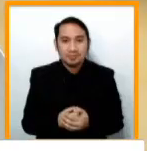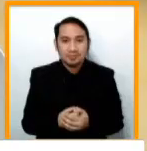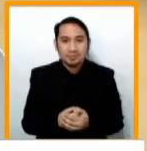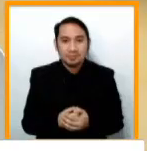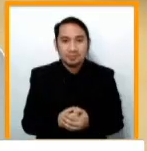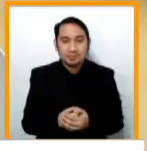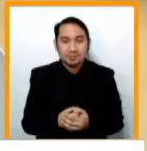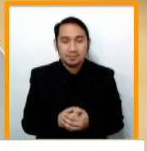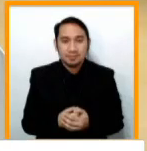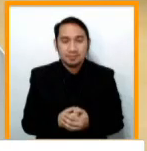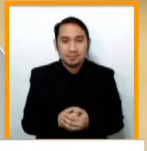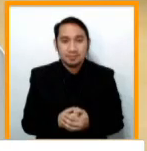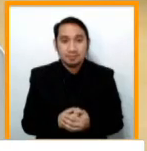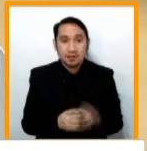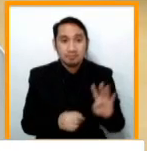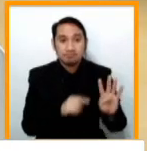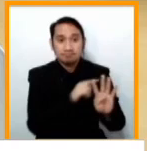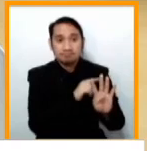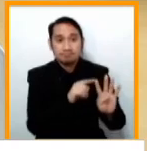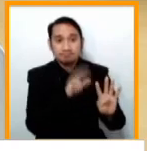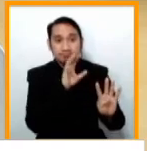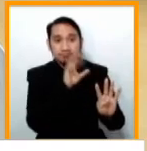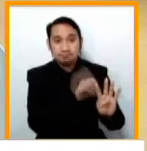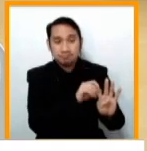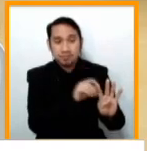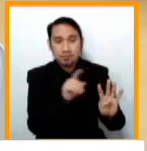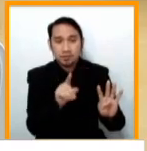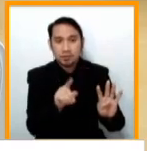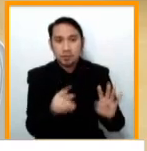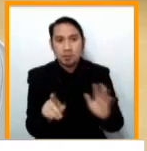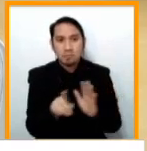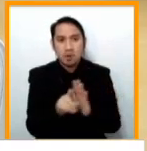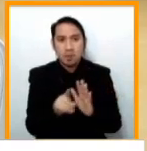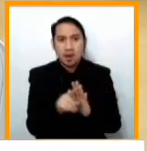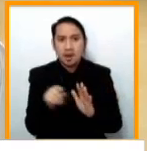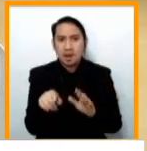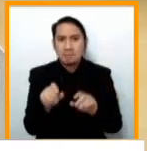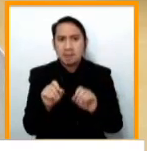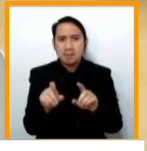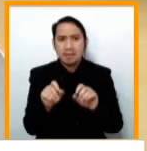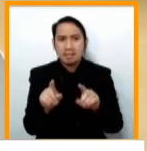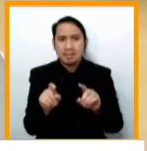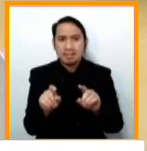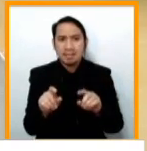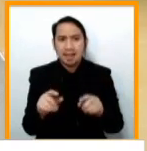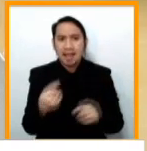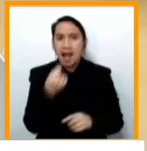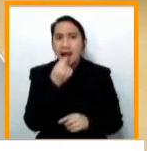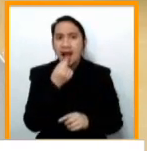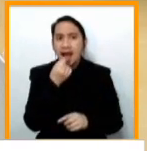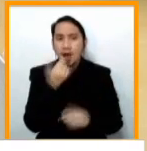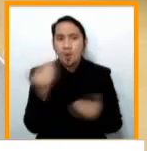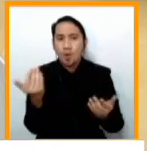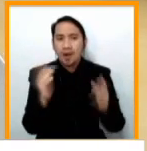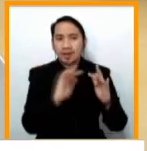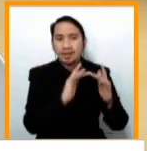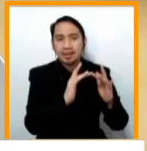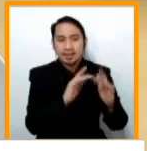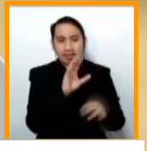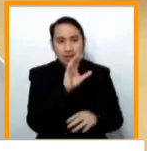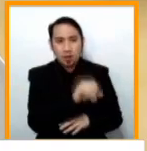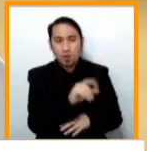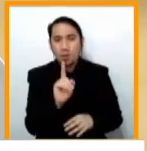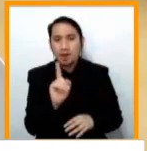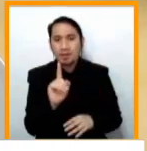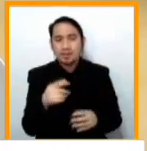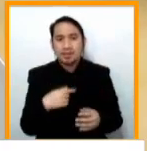Huli ang apat na suspect sa ilegal na bentahan ng COVID-19 antigen test kits online. Nakuha rin sa kanila ang 5 milyong pisong halaga ng saliva